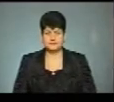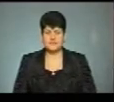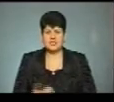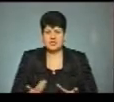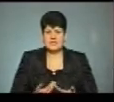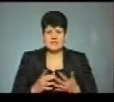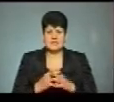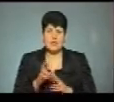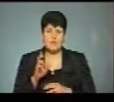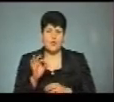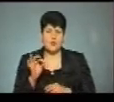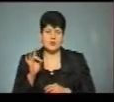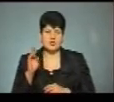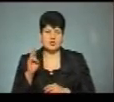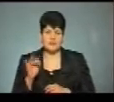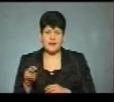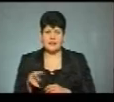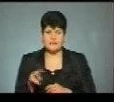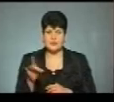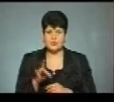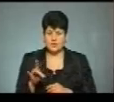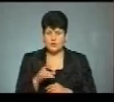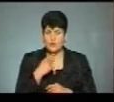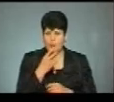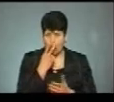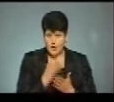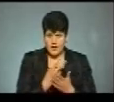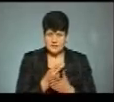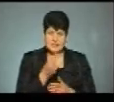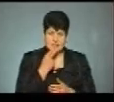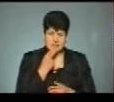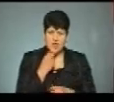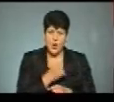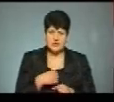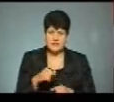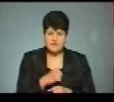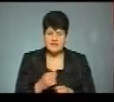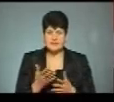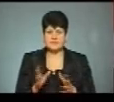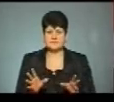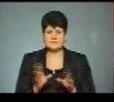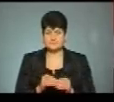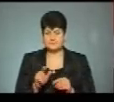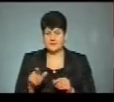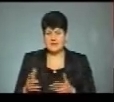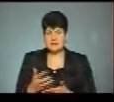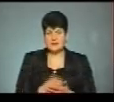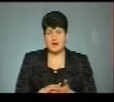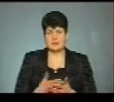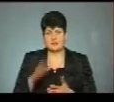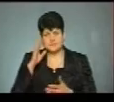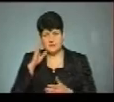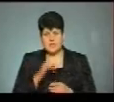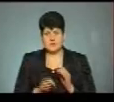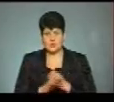Жителька села Борщівка Лановецького району Ольга Цісаренко показує харчі та консервацію, які з односельчанами зібрали для бійців на сході